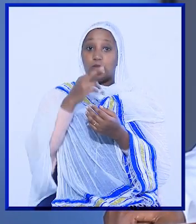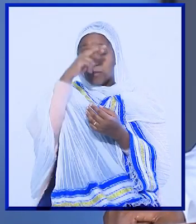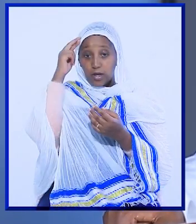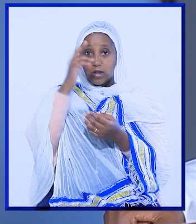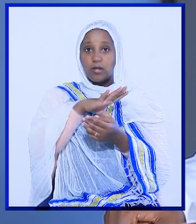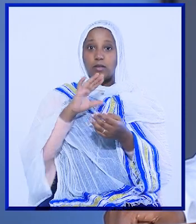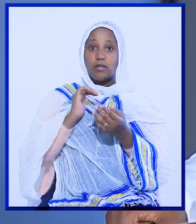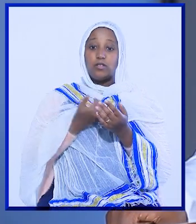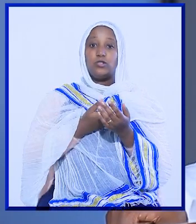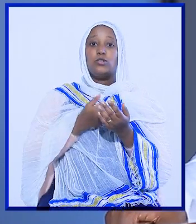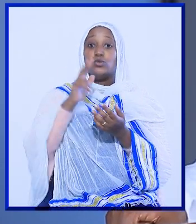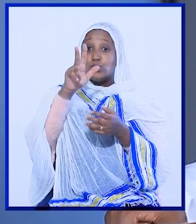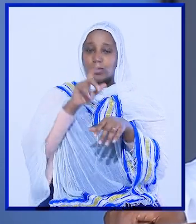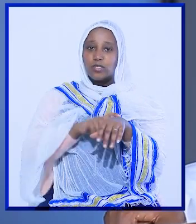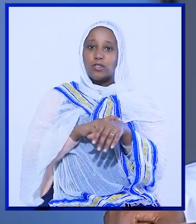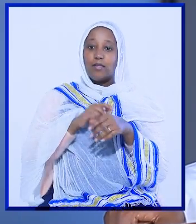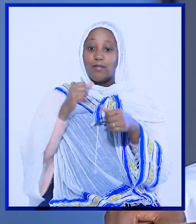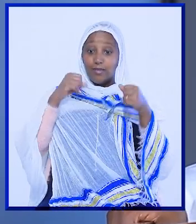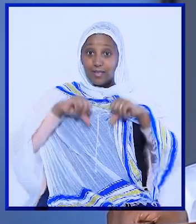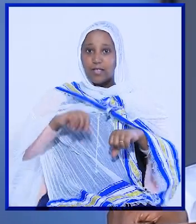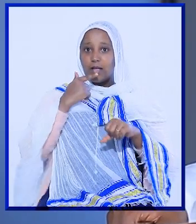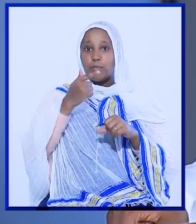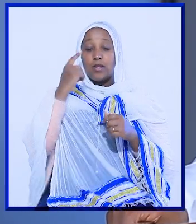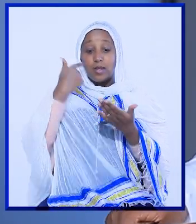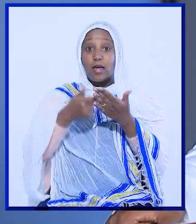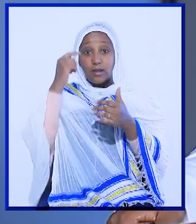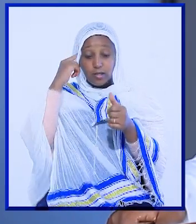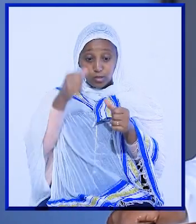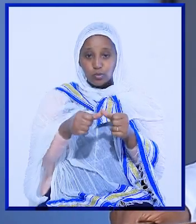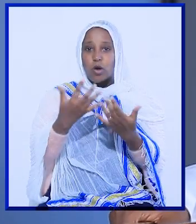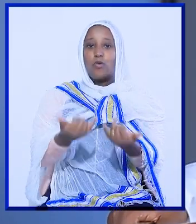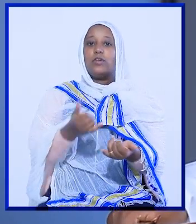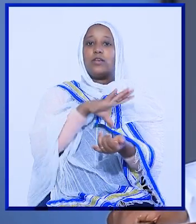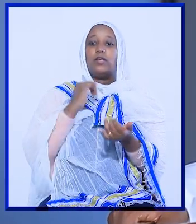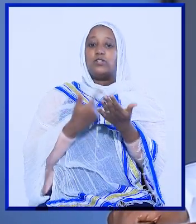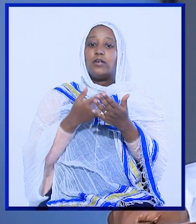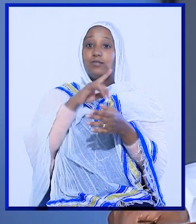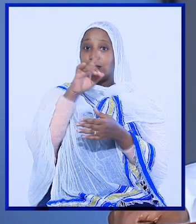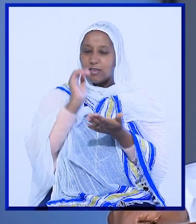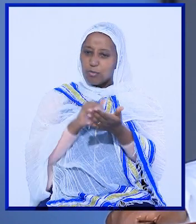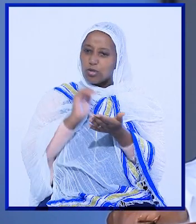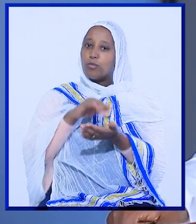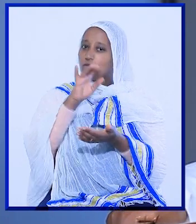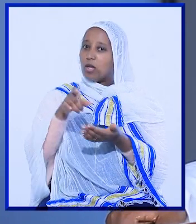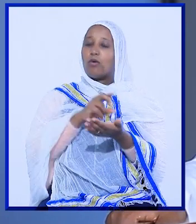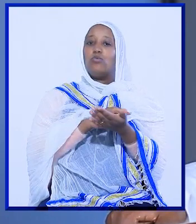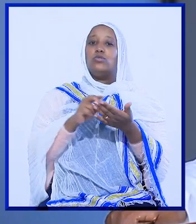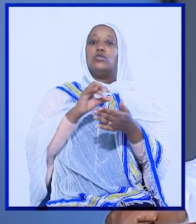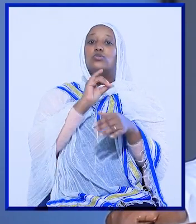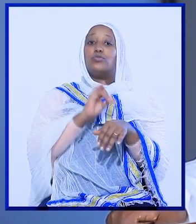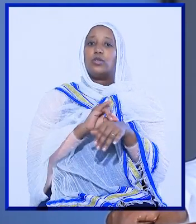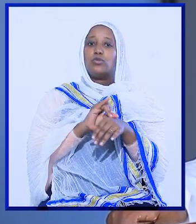ሲወጣ ሶስት ጊዜ ዶሮ ሳይጮህ ትክደኛለህ ያለውን ያንን አስታውሶ አሁንም ጌታችን ይህን ጥያቄ ደጋግሞ ሲጠይቀው ቅዱስ